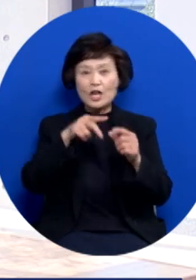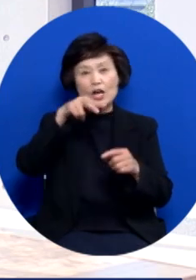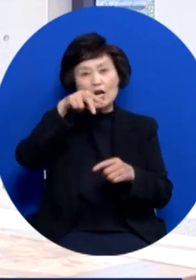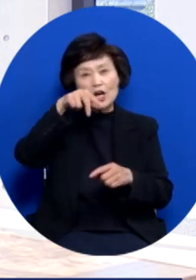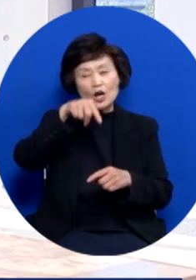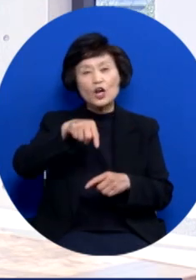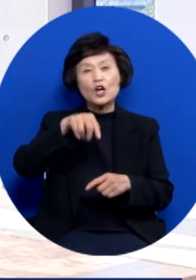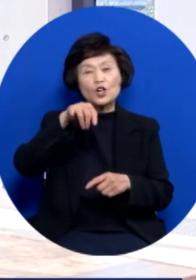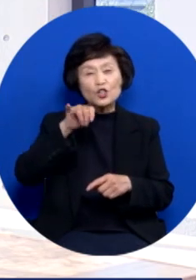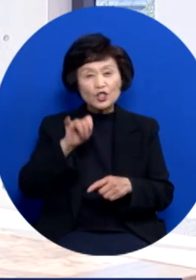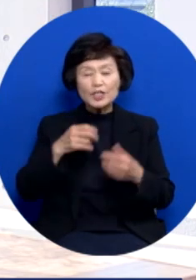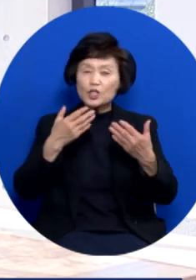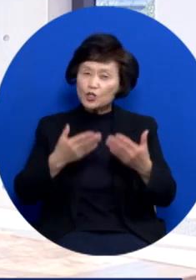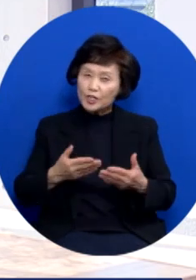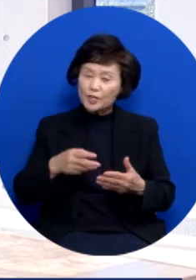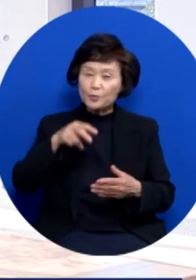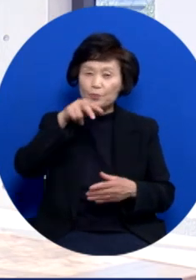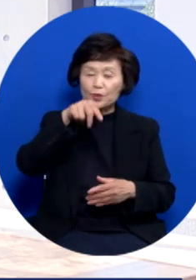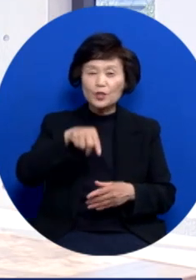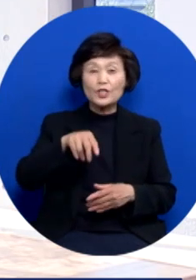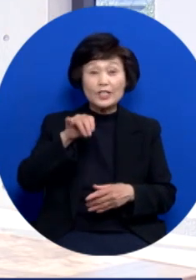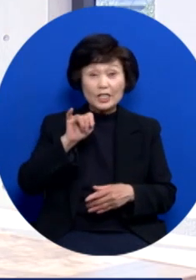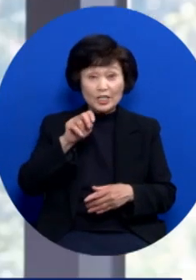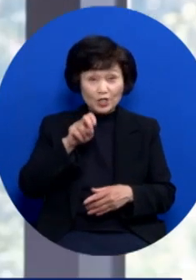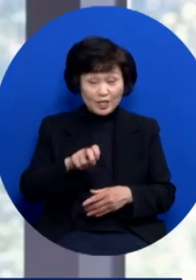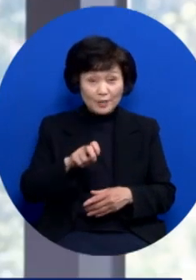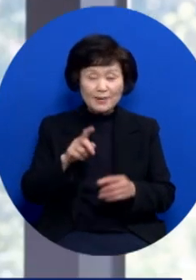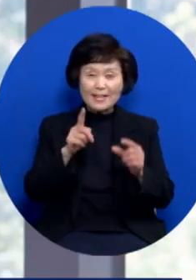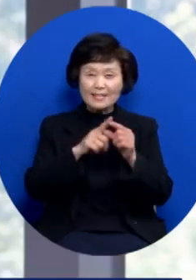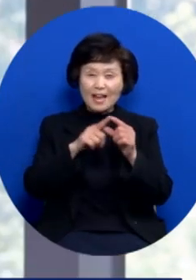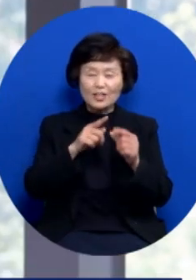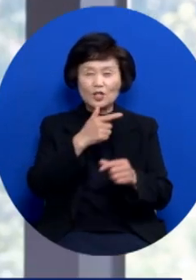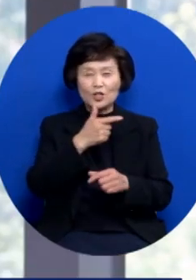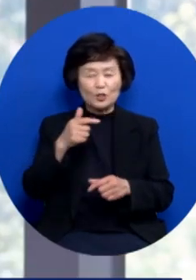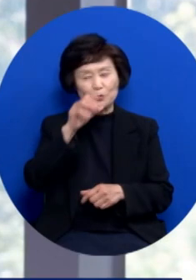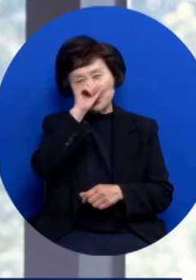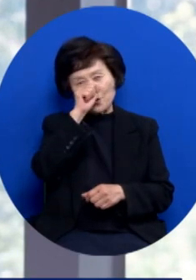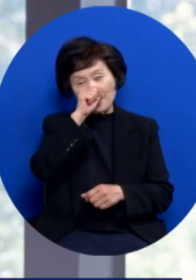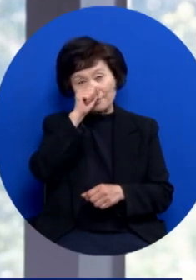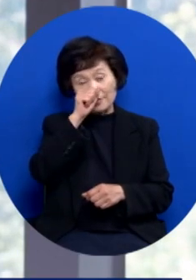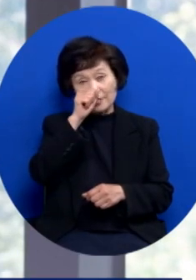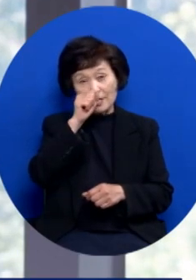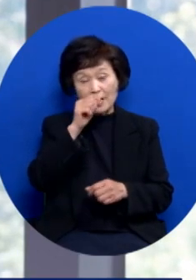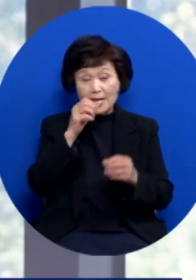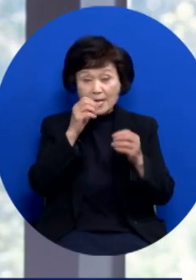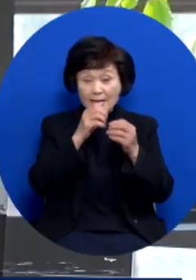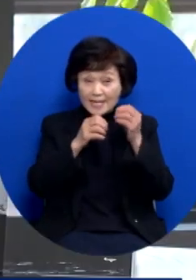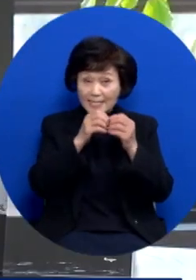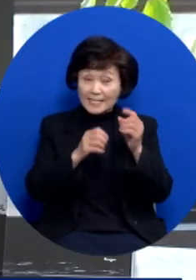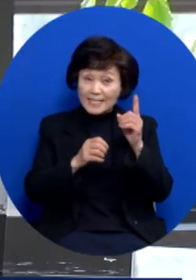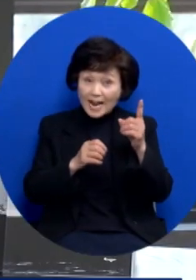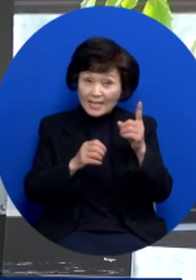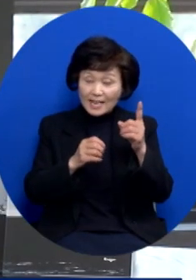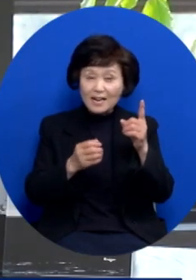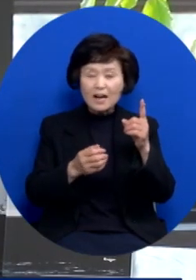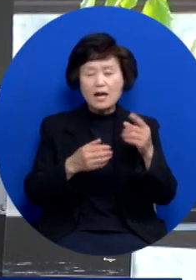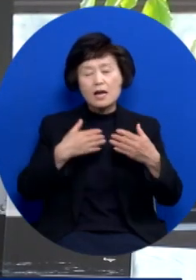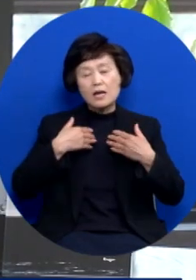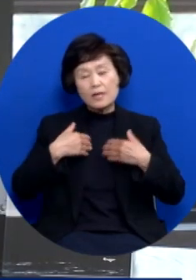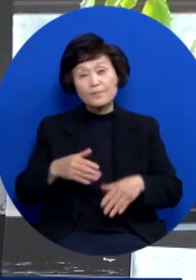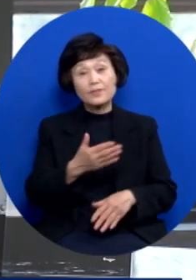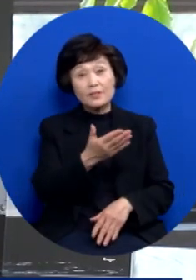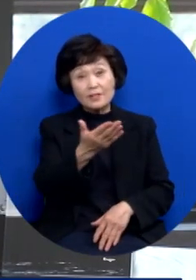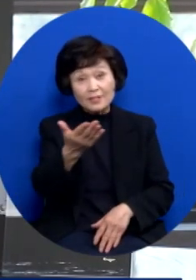흐르게 하는 것이 쉼이 아닐까 생각을 해요. 한 편의 시가 지친 당신에게 쉼이 될